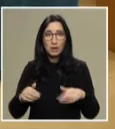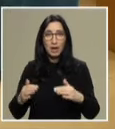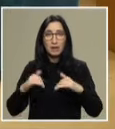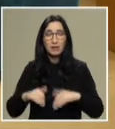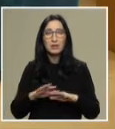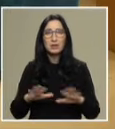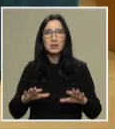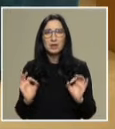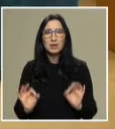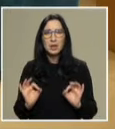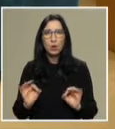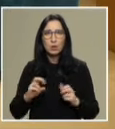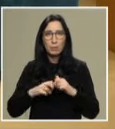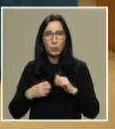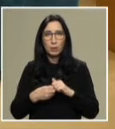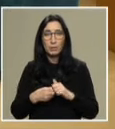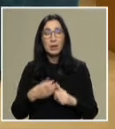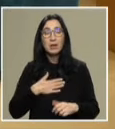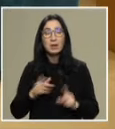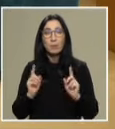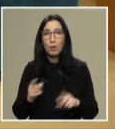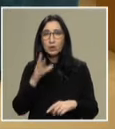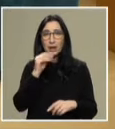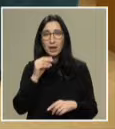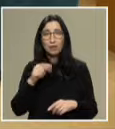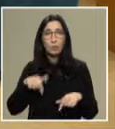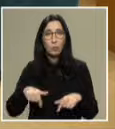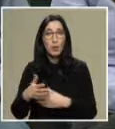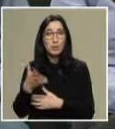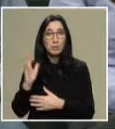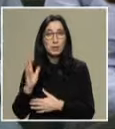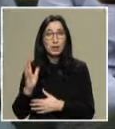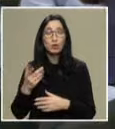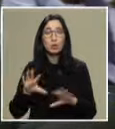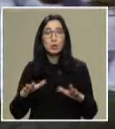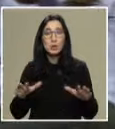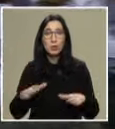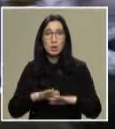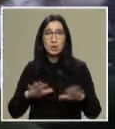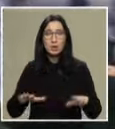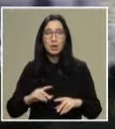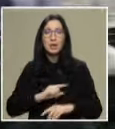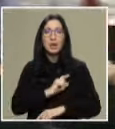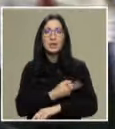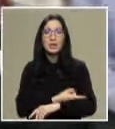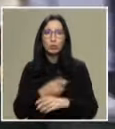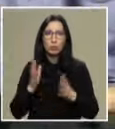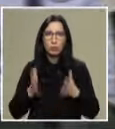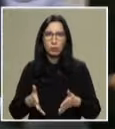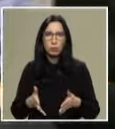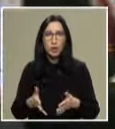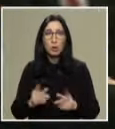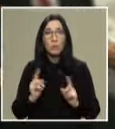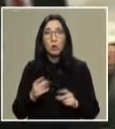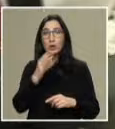деца с много по-сериозни проблеми. И аз мога да кажа, че в момента психичното състояние на децата е силно влошено.